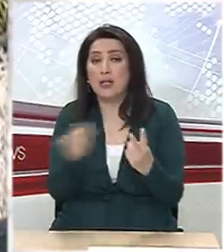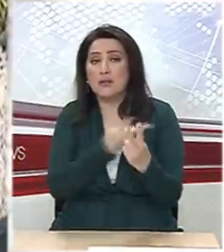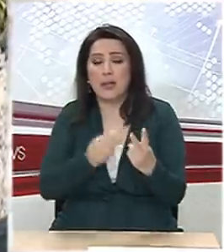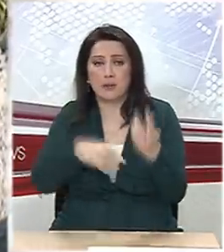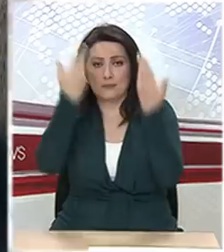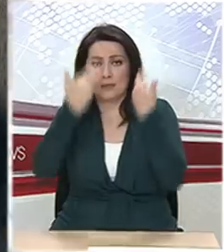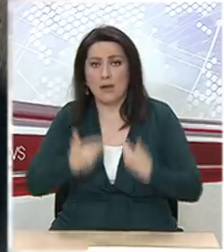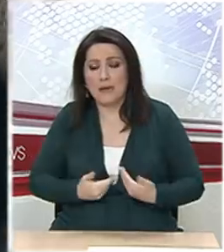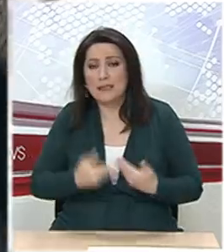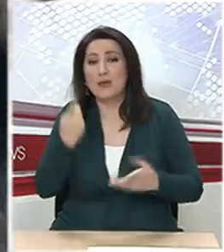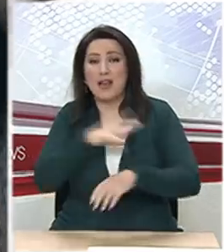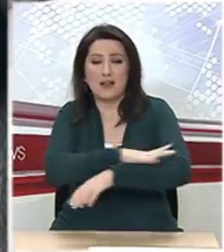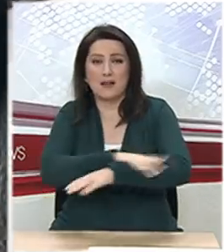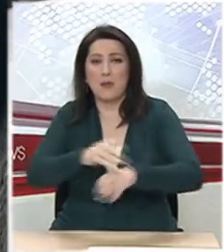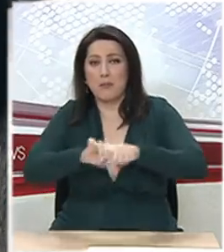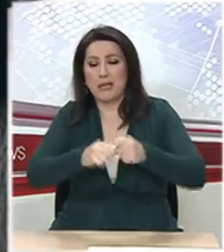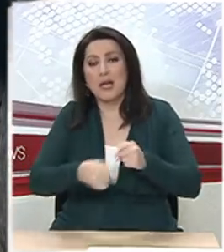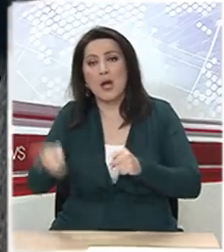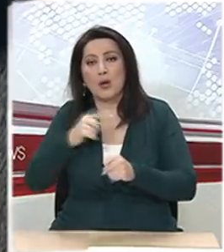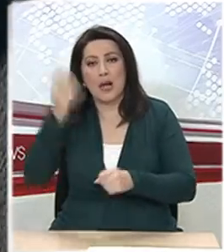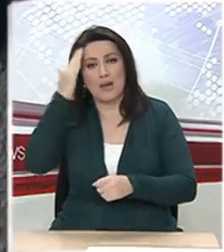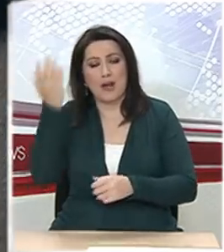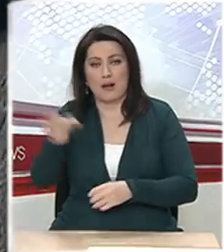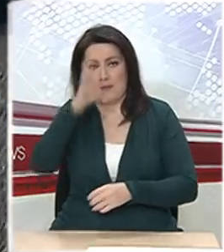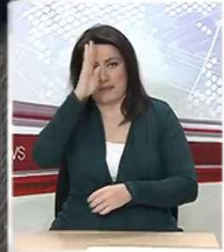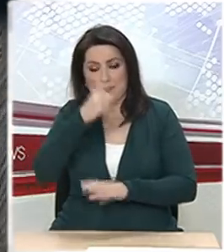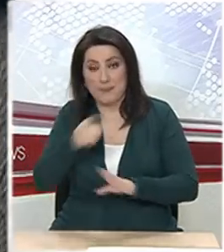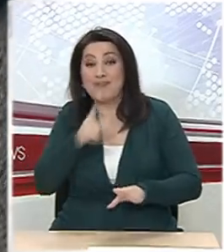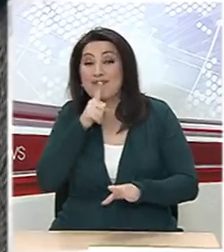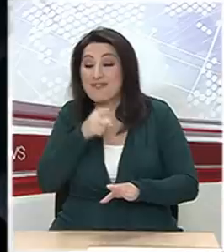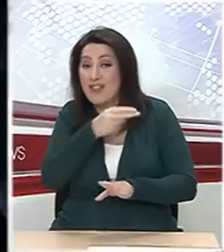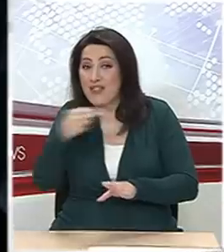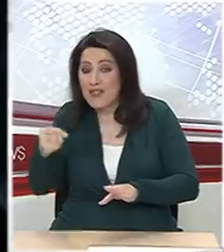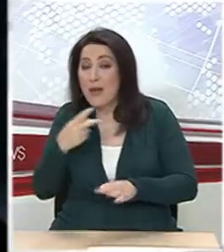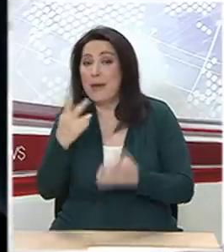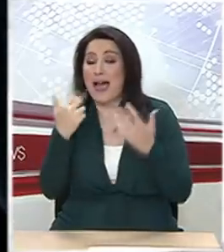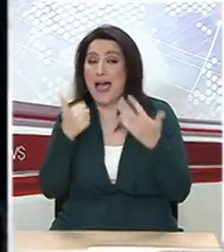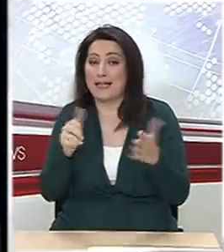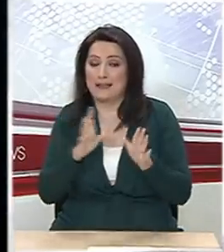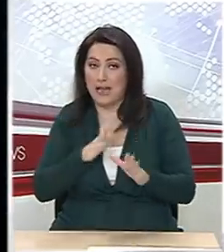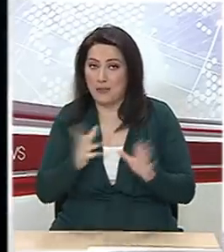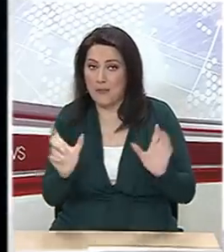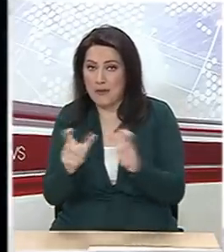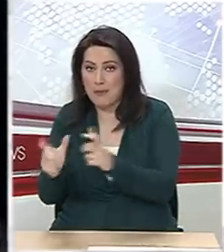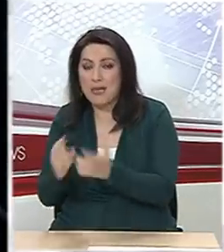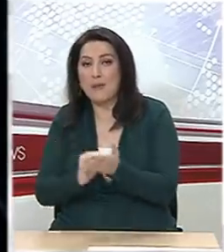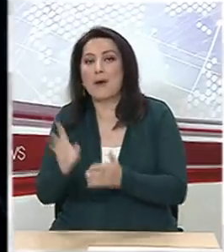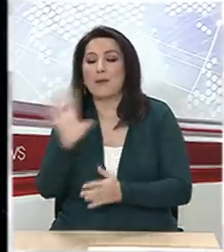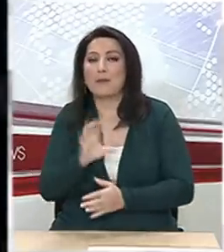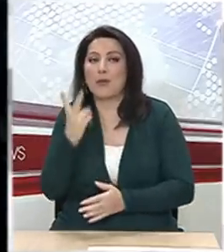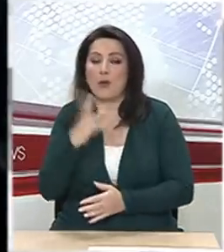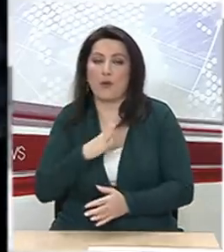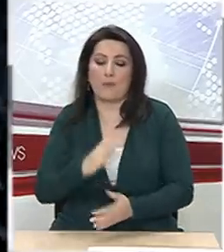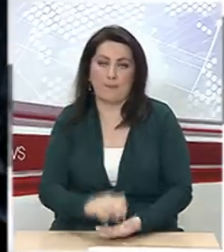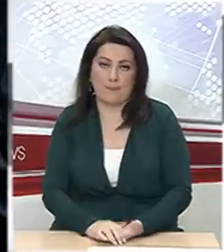αστυνομικοί τραυματίστηκαν, ο ένας έχει σπασμένο χέρι και ο άλλος χτυπήθηκε στο κεφάλι. Για το περιστατικό έχουν γίνει 6 λήψεις και αναζητούνται 2 ακόμη άτομα.